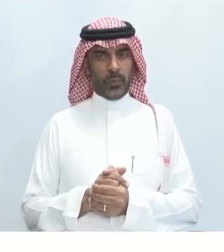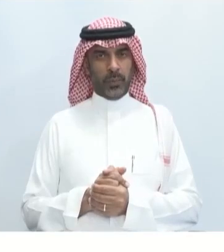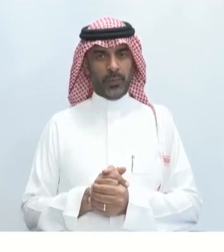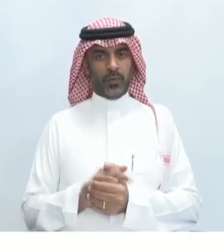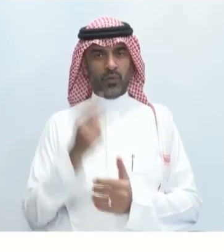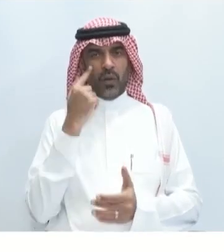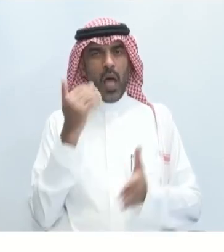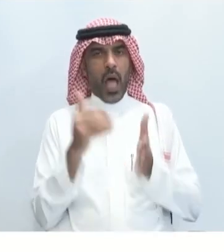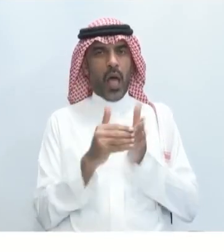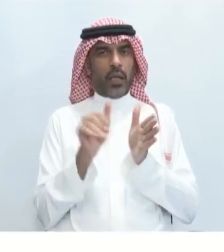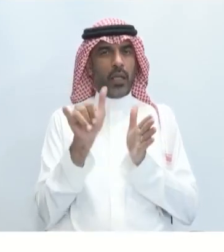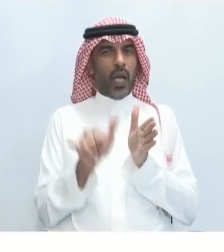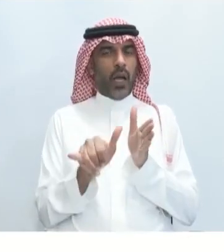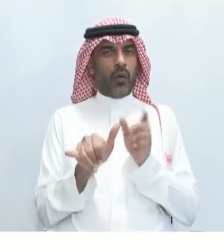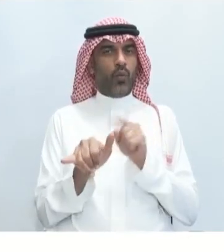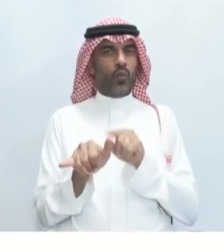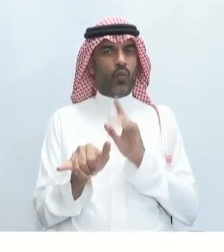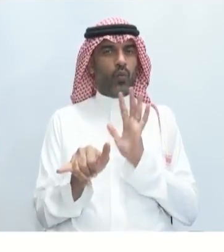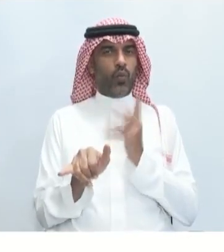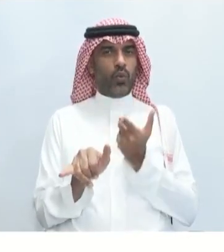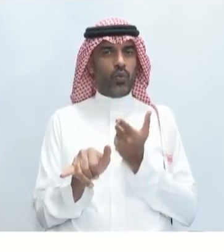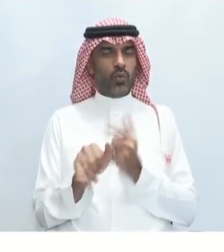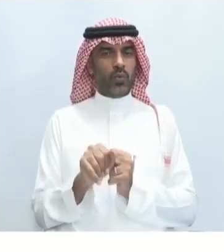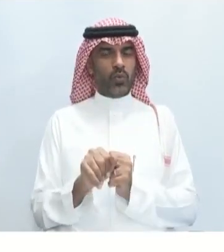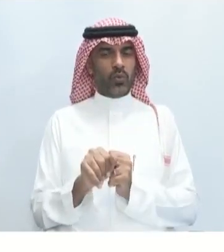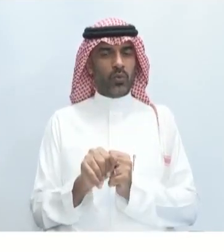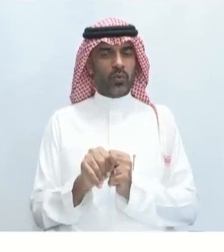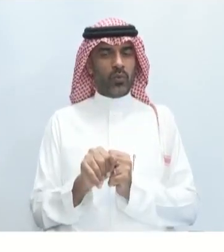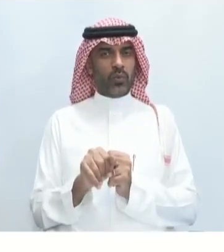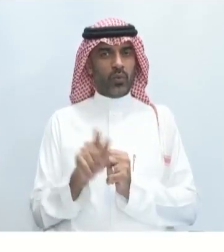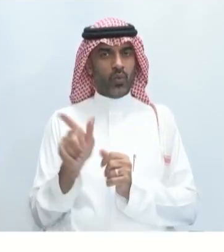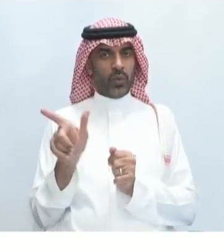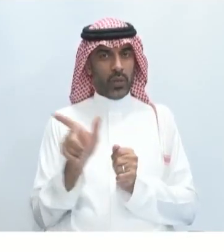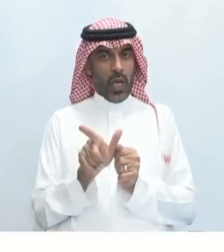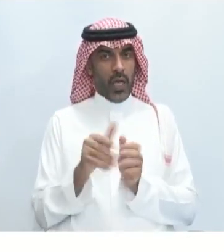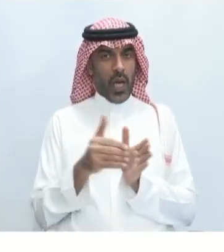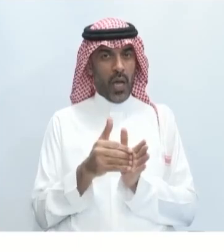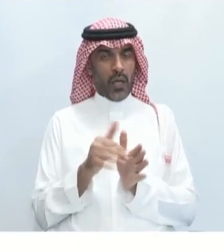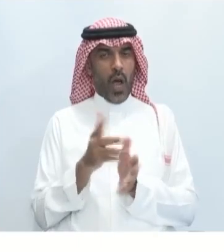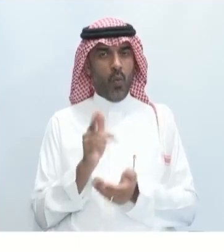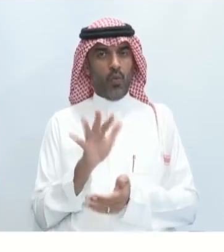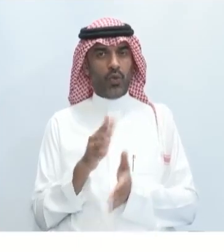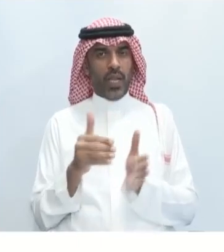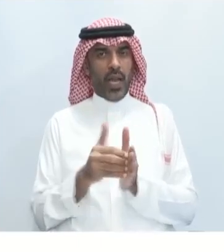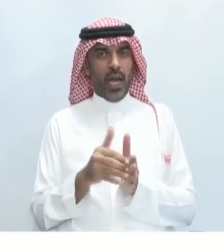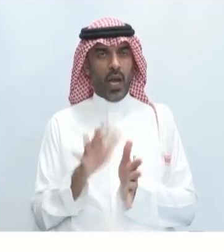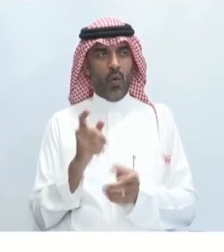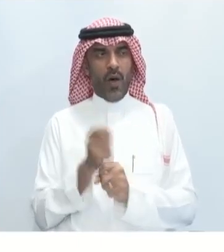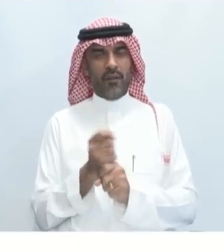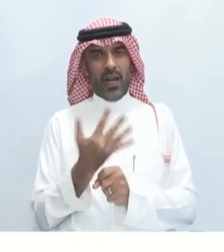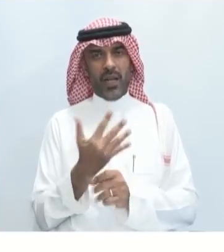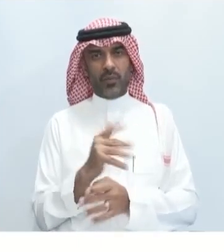تغني تغني هل هو صحيح ام معتل الاخر ام من الافعال